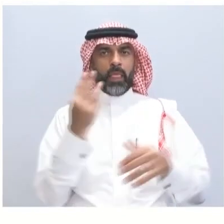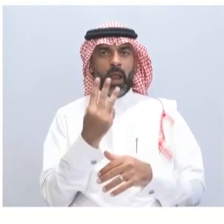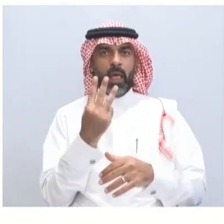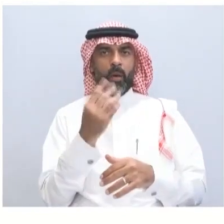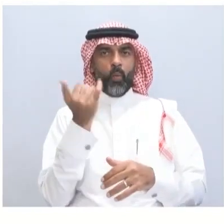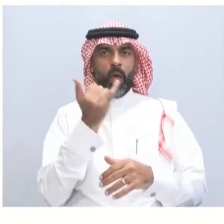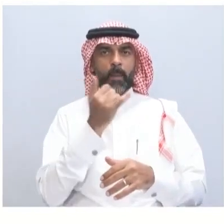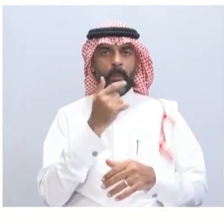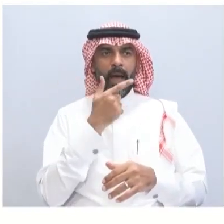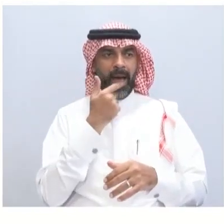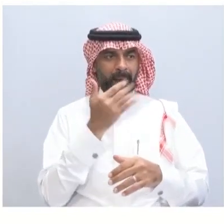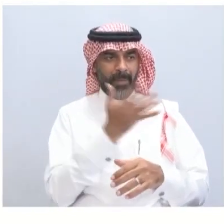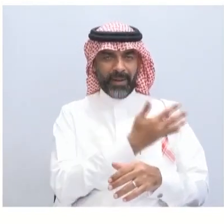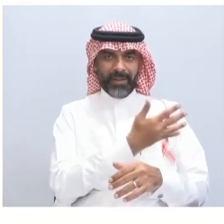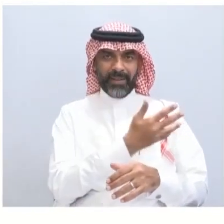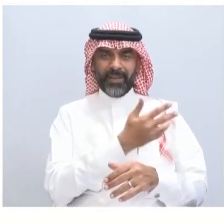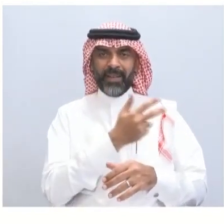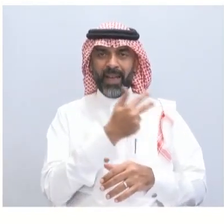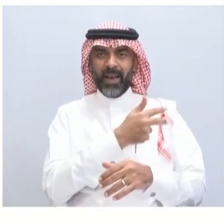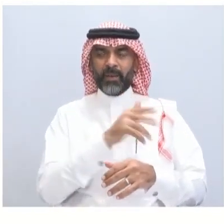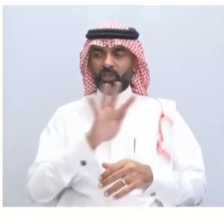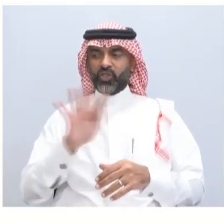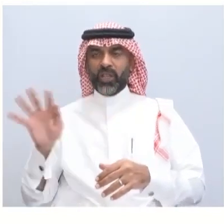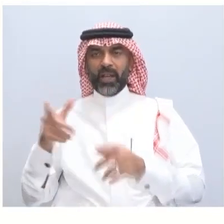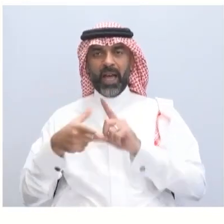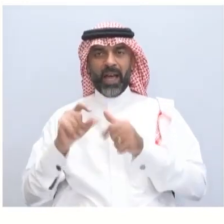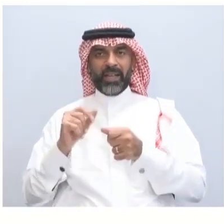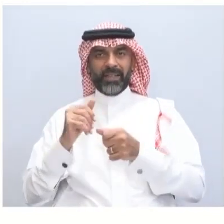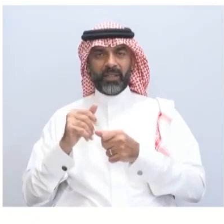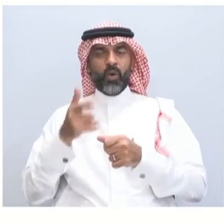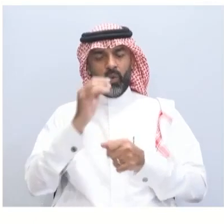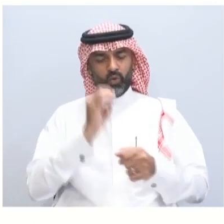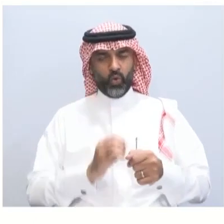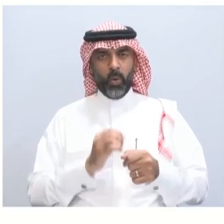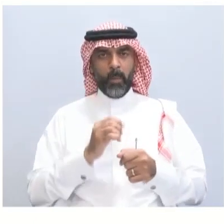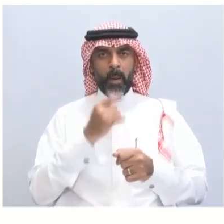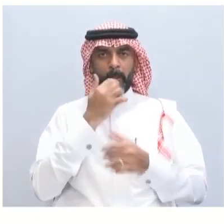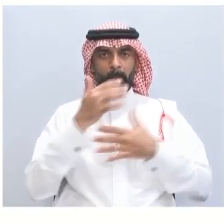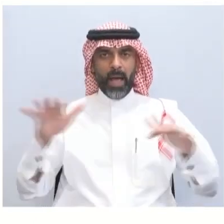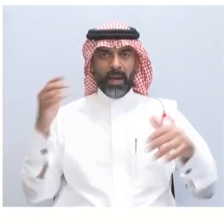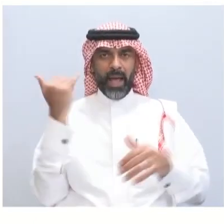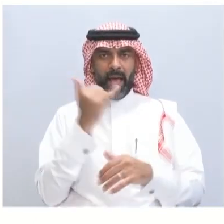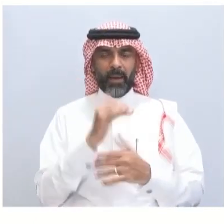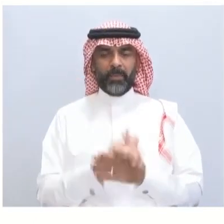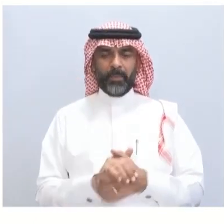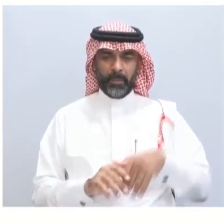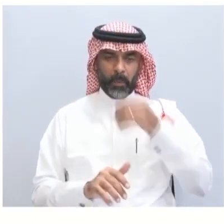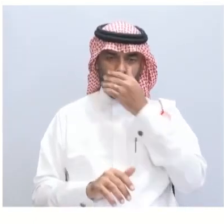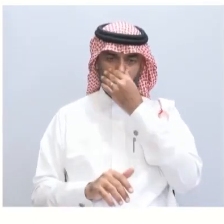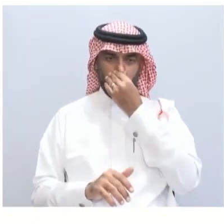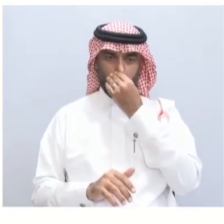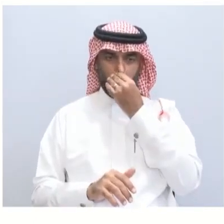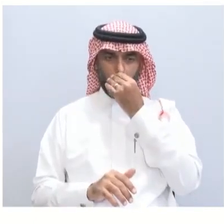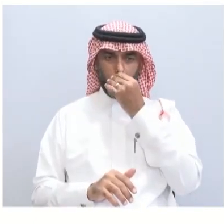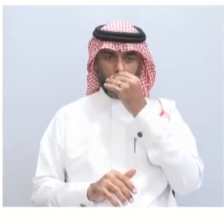البح الاحمر الخليج العربي في الشرق بحر العرب المتصل بالمحيط الهندي في الجنوب وكما تعلمون